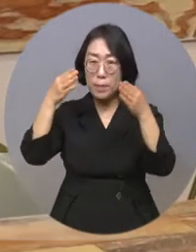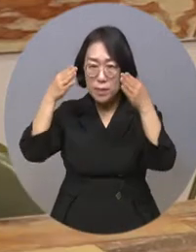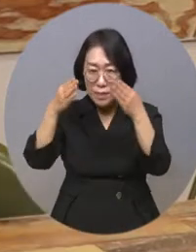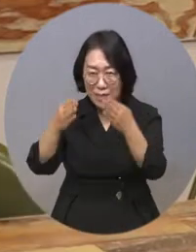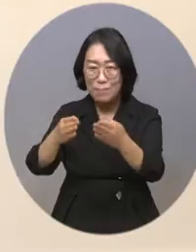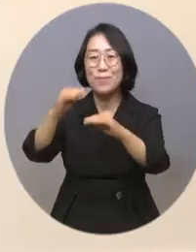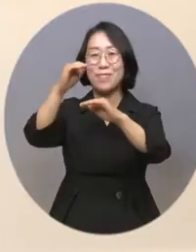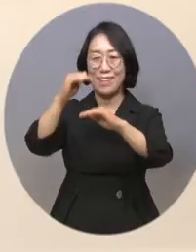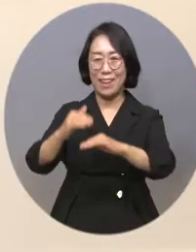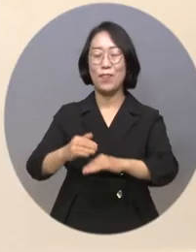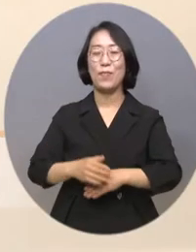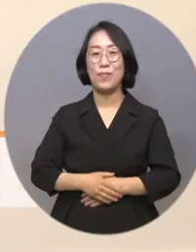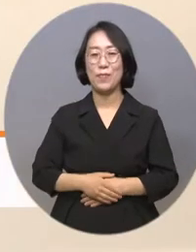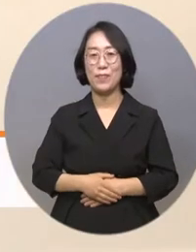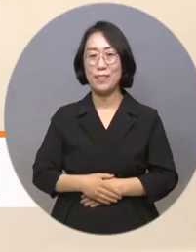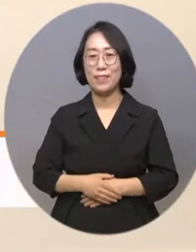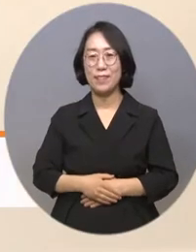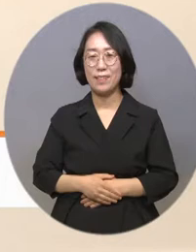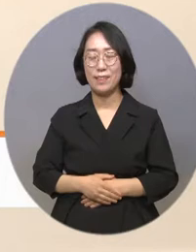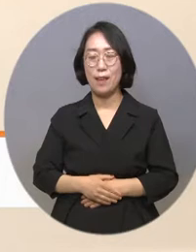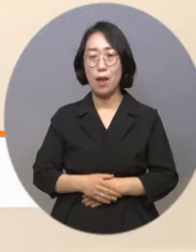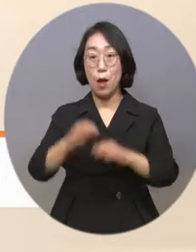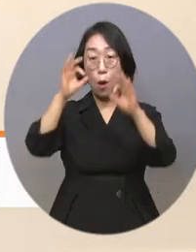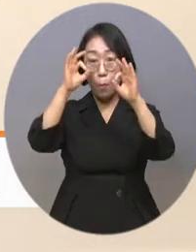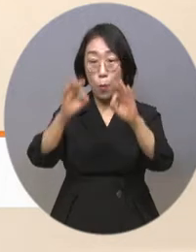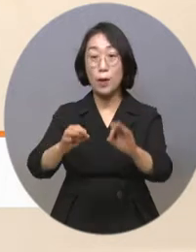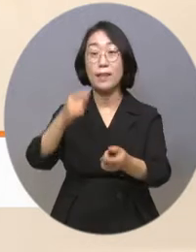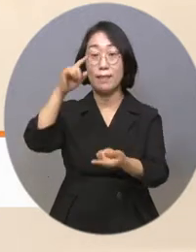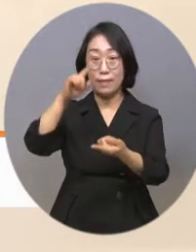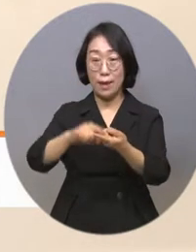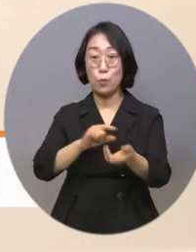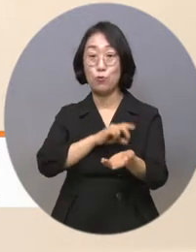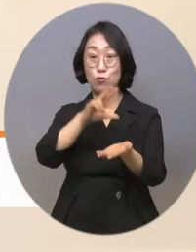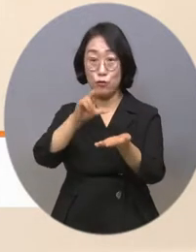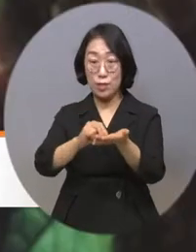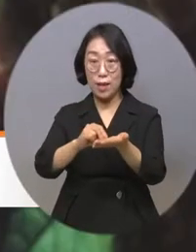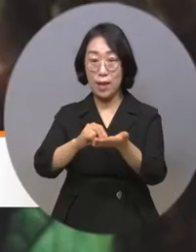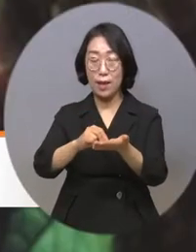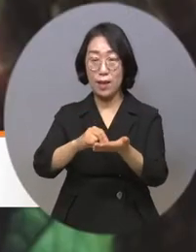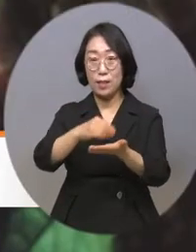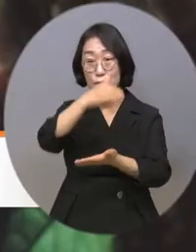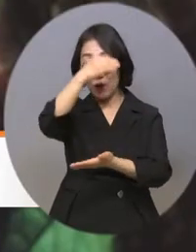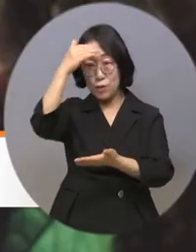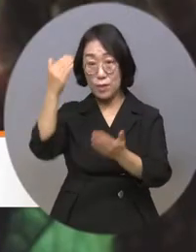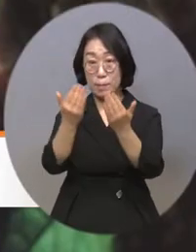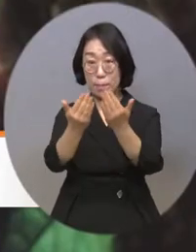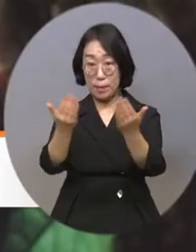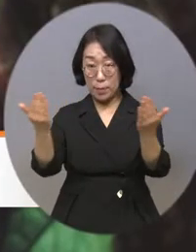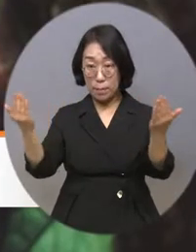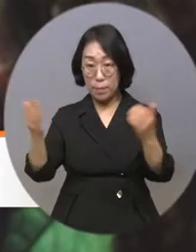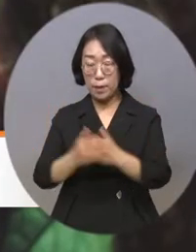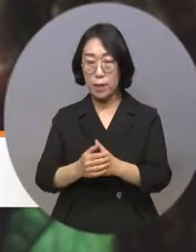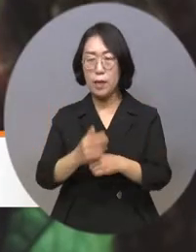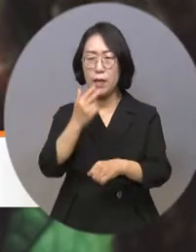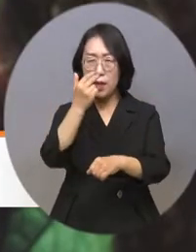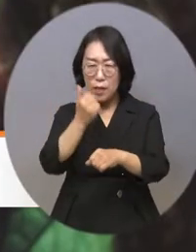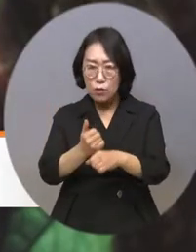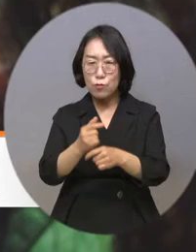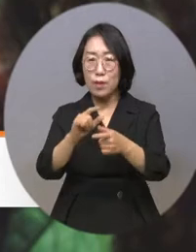대로입니다. 보이는 대로라는 주제로 열리고 있는 이번 전시회는 익숙한